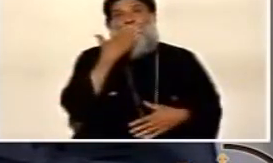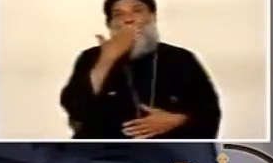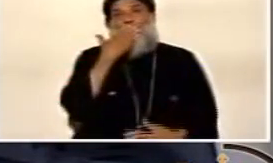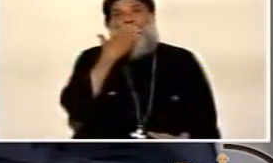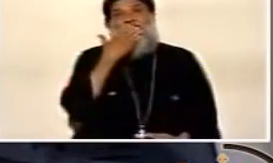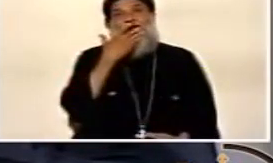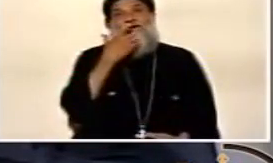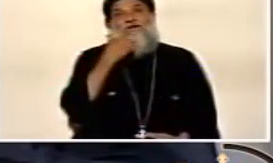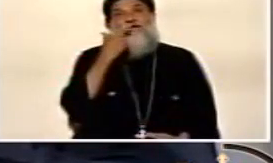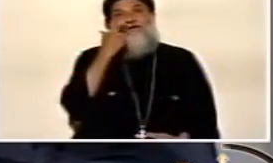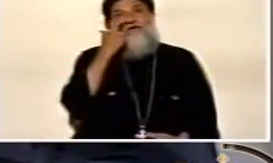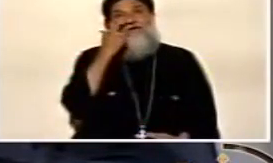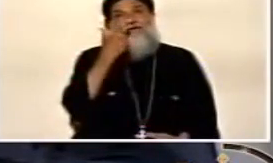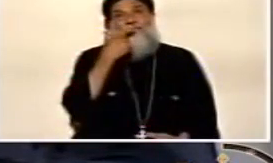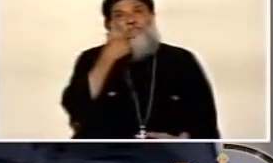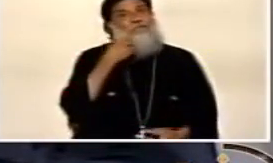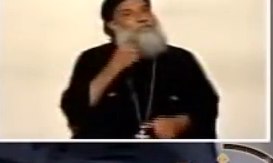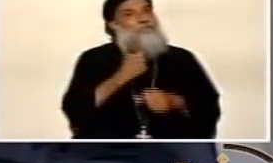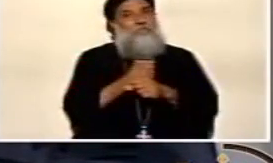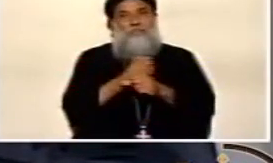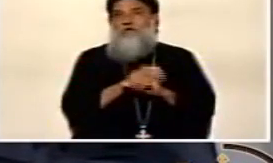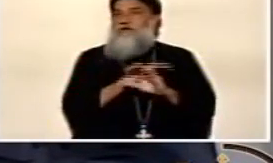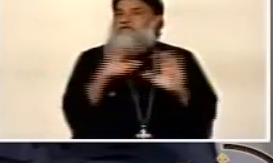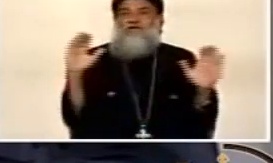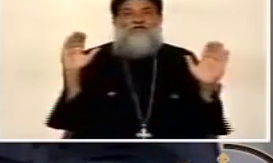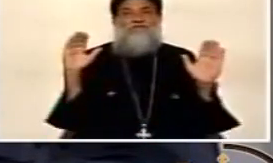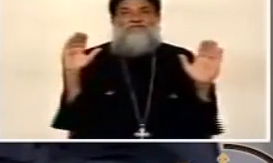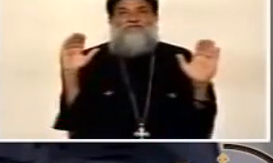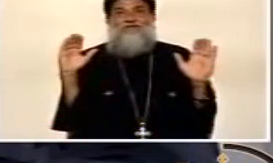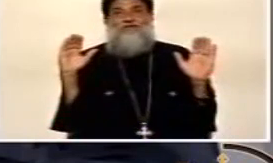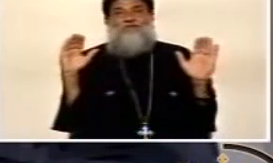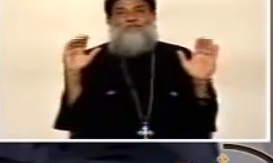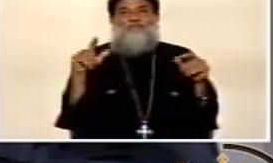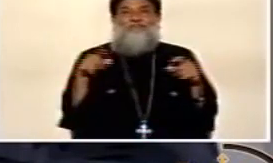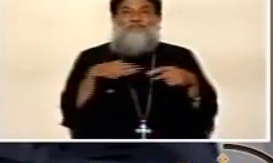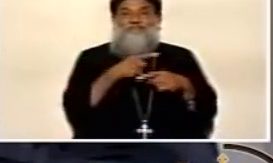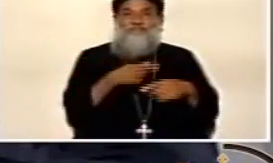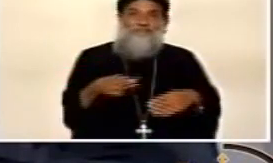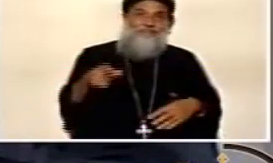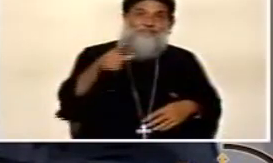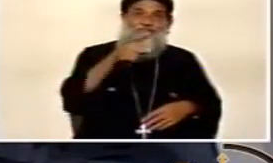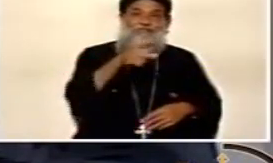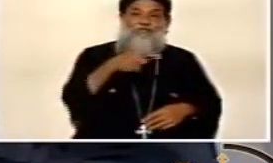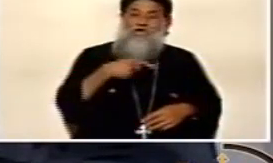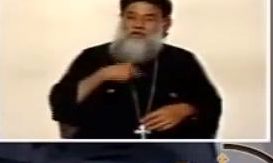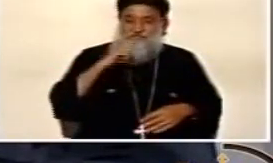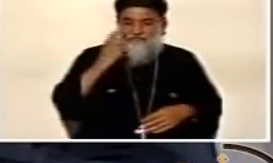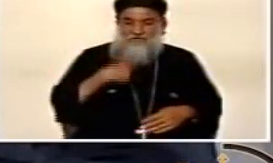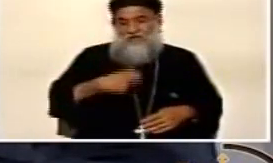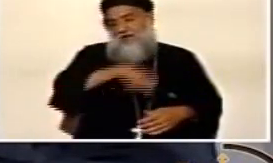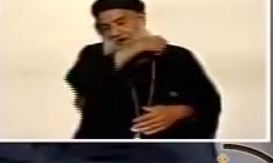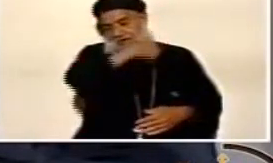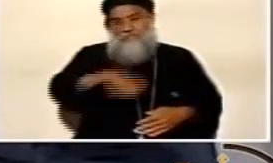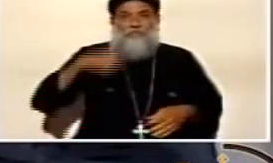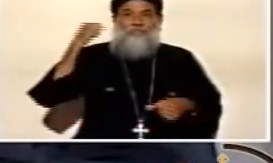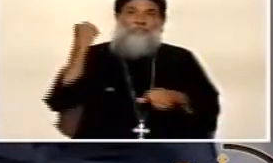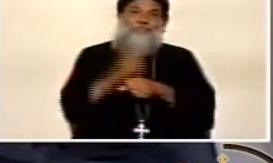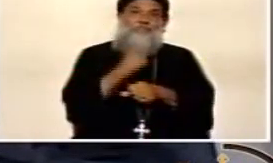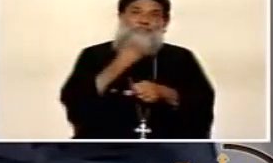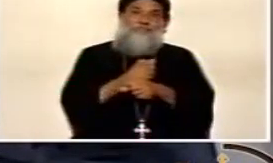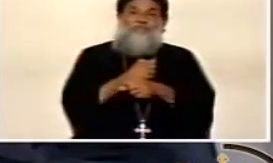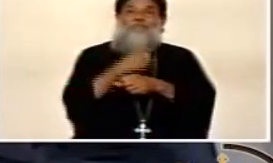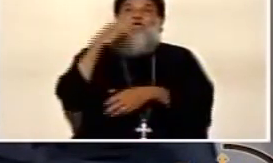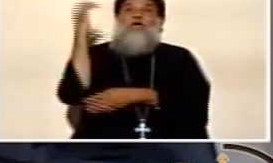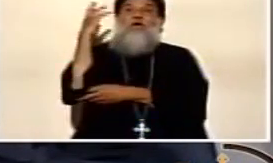لنا سلطان أن لا نشتغل؟ من تجند قط بنفقة نفسه؟ ومن يغرس